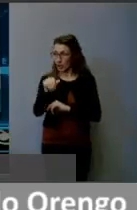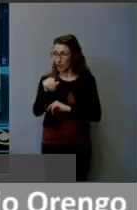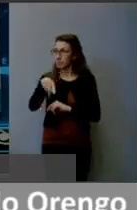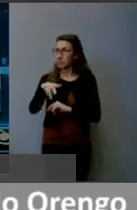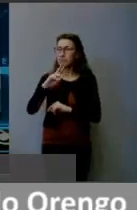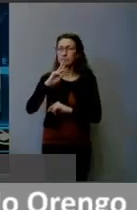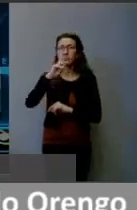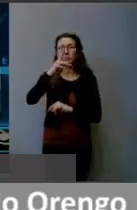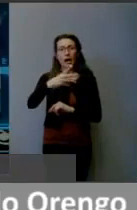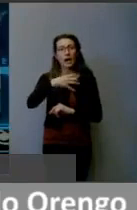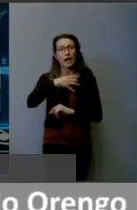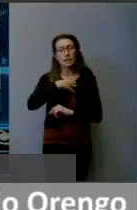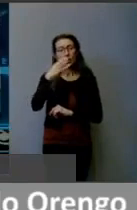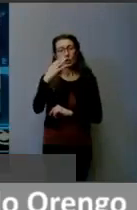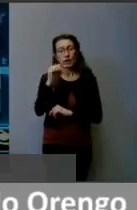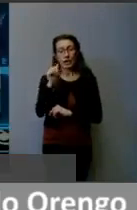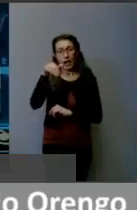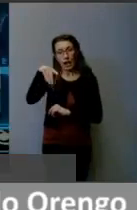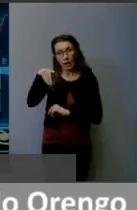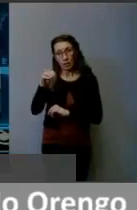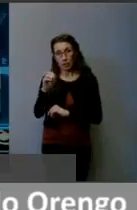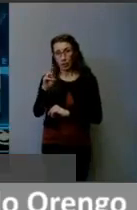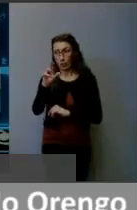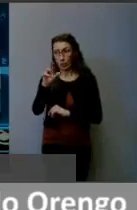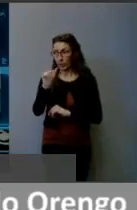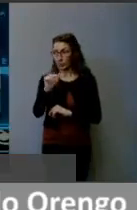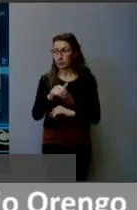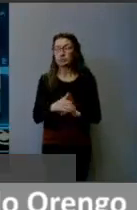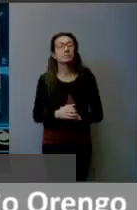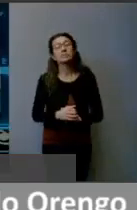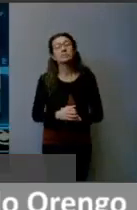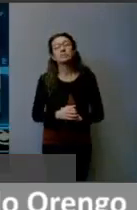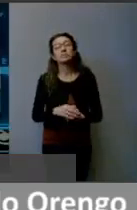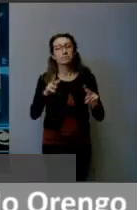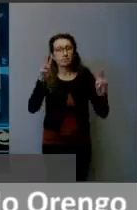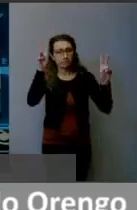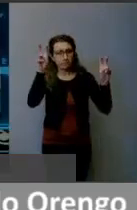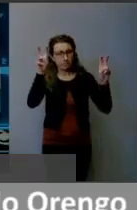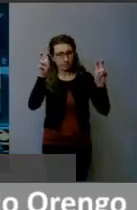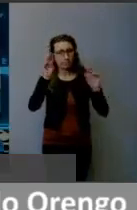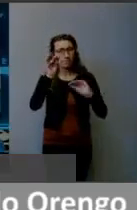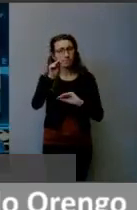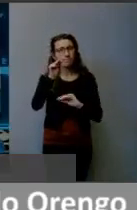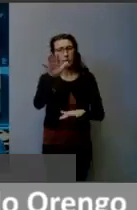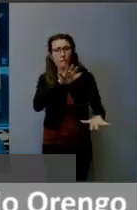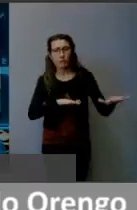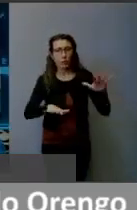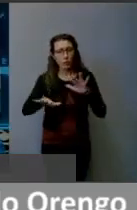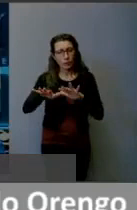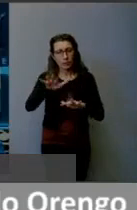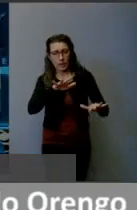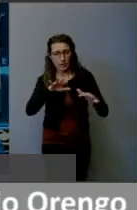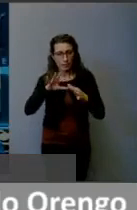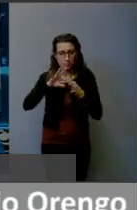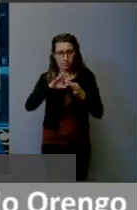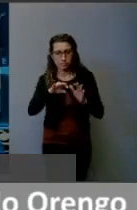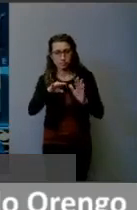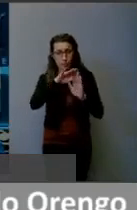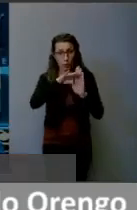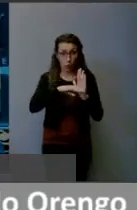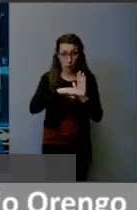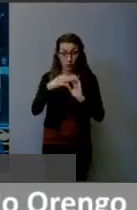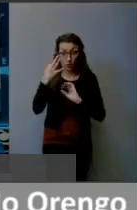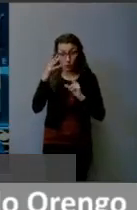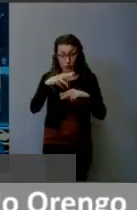Risponderà l'assessore Campora. Si richiedono informazioni in merito al progetto di riqualificazione della struttura